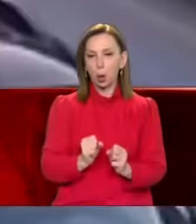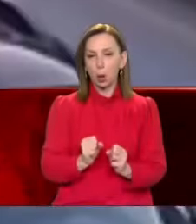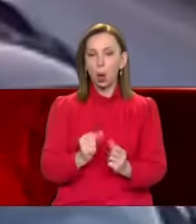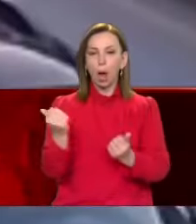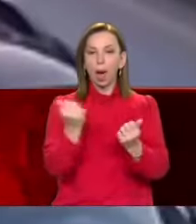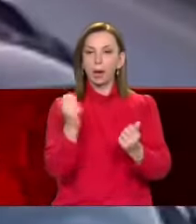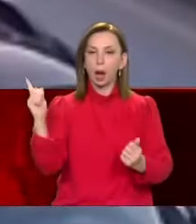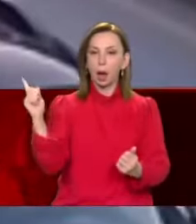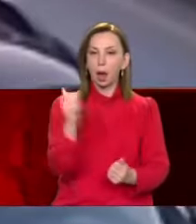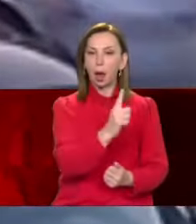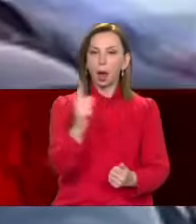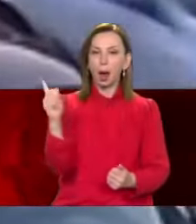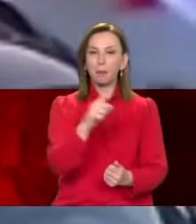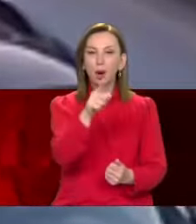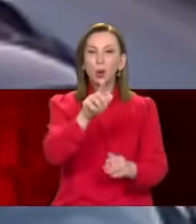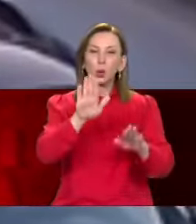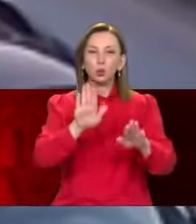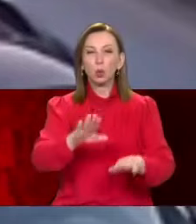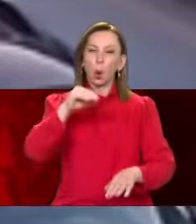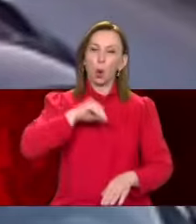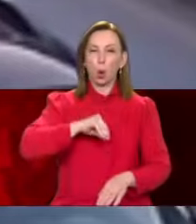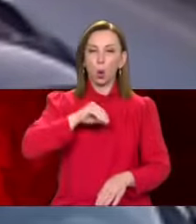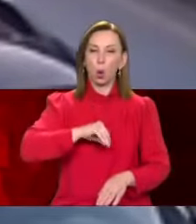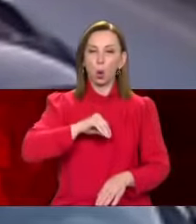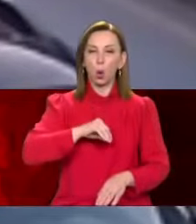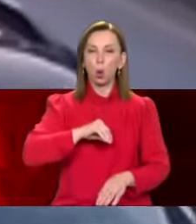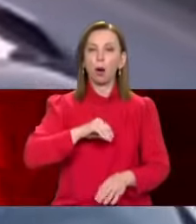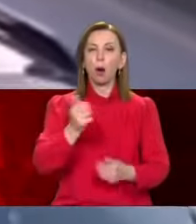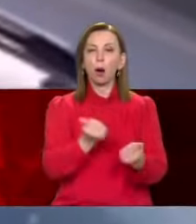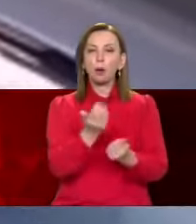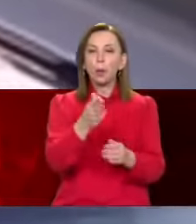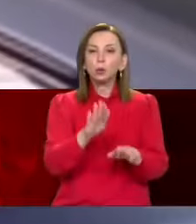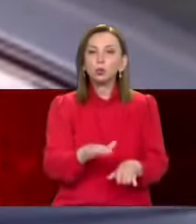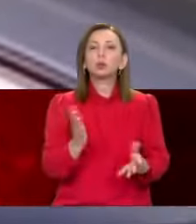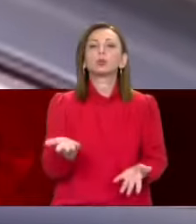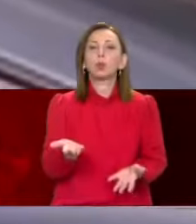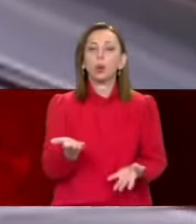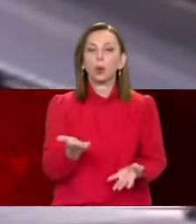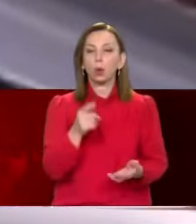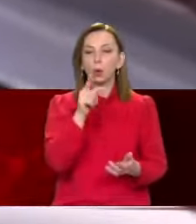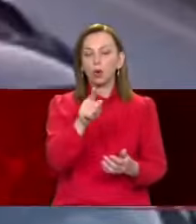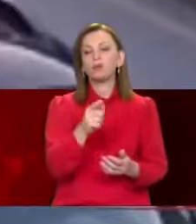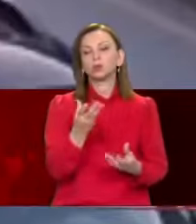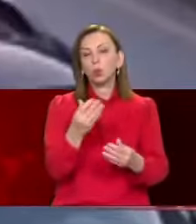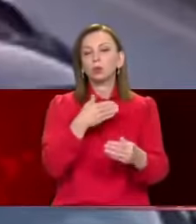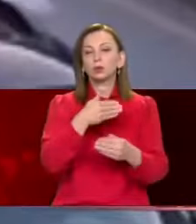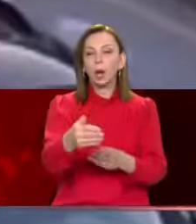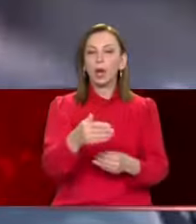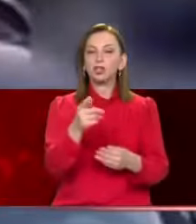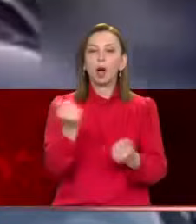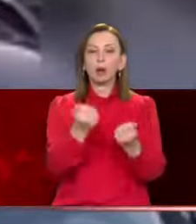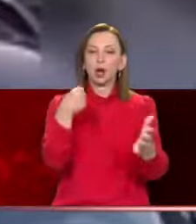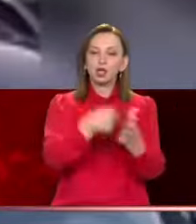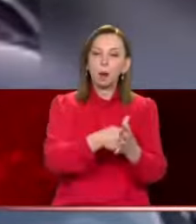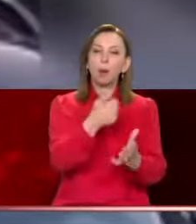Gelen otomobilin duracağını düşünüp yürümeye devam etti ama sürücü frene bastığı anda artık çok geçti. Kahraman çarpmanın etkisiyle yere düşüp